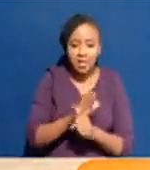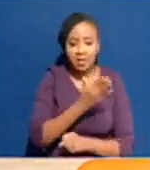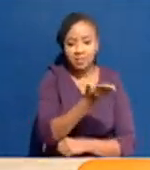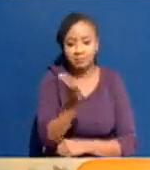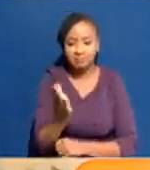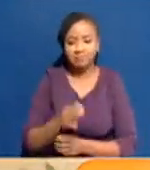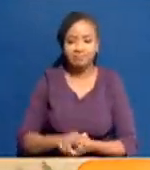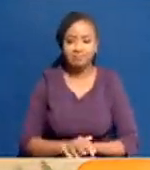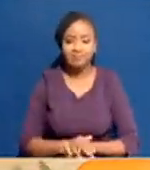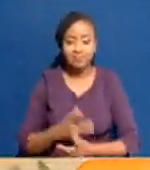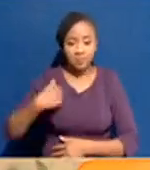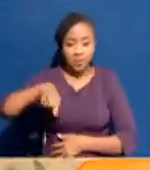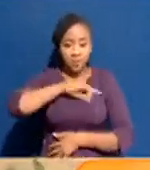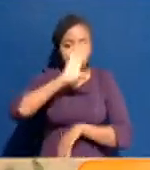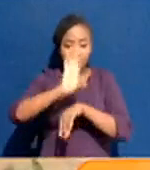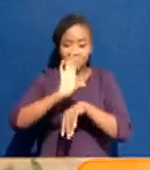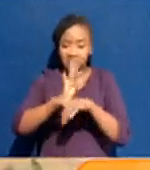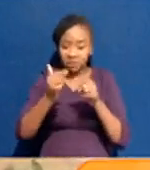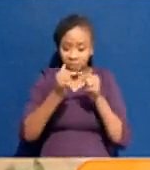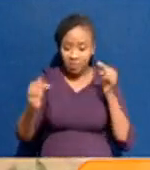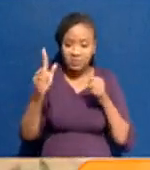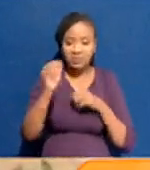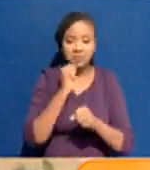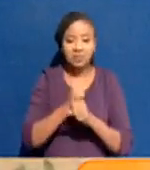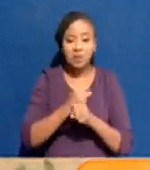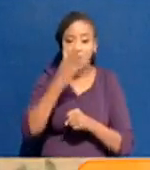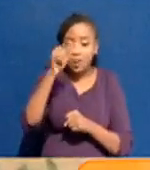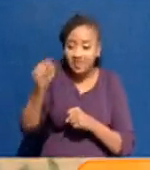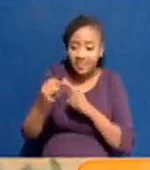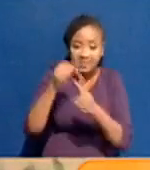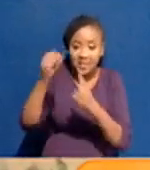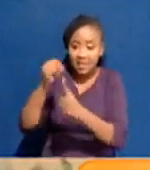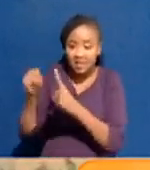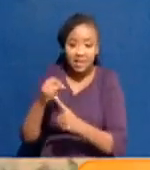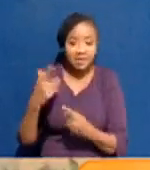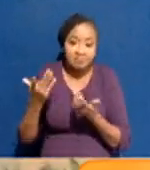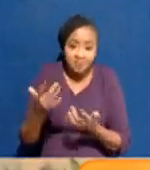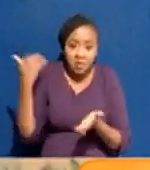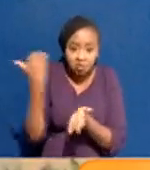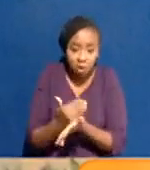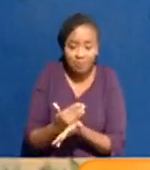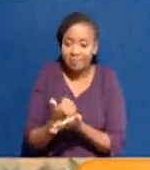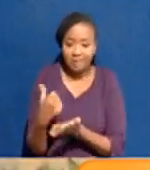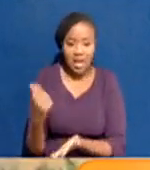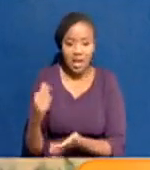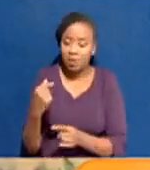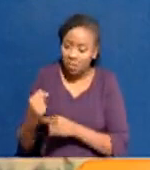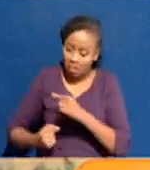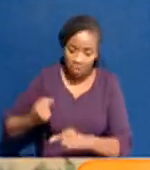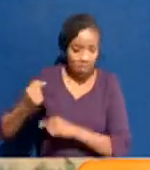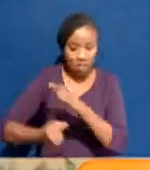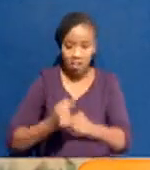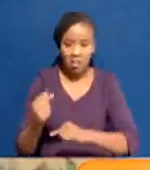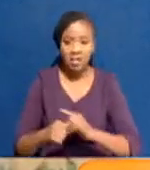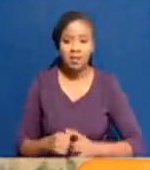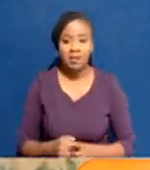yanayovuja? Kama kanisa tunakashifu vikali, kwa maana ni mauaji ambayo bado yanaendelea, hata ijapokuwa tunasema kuna